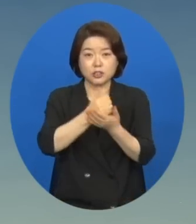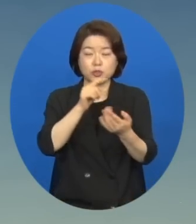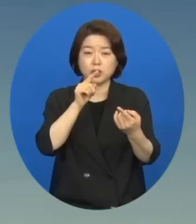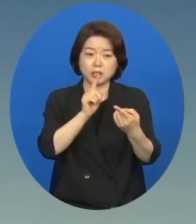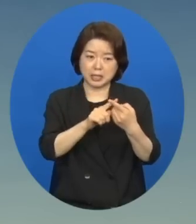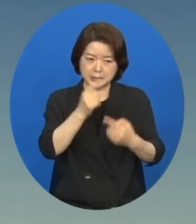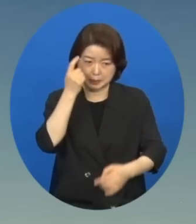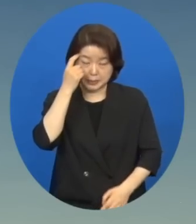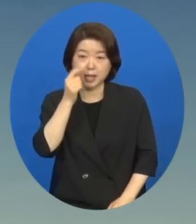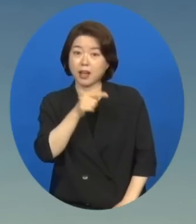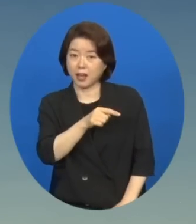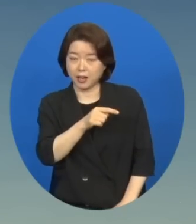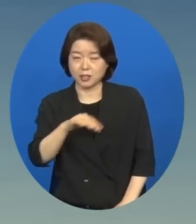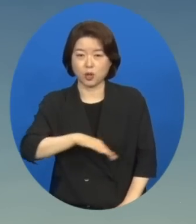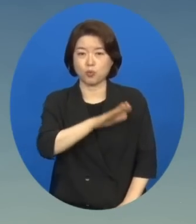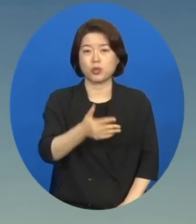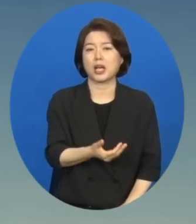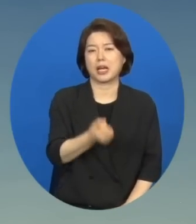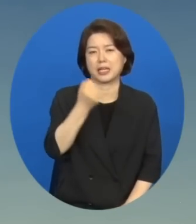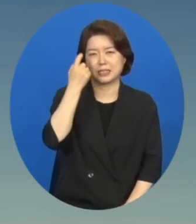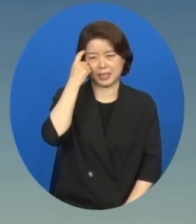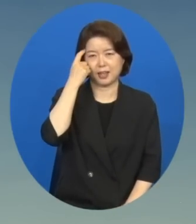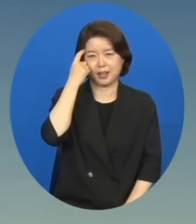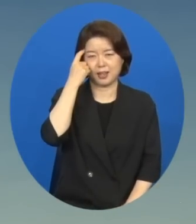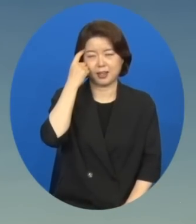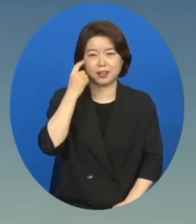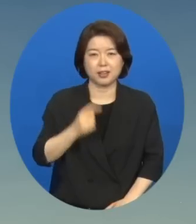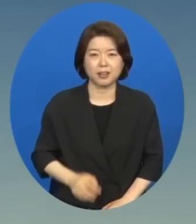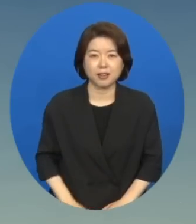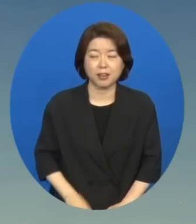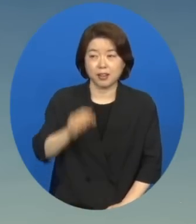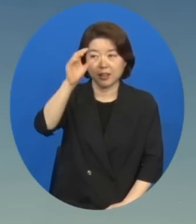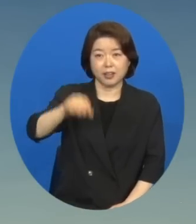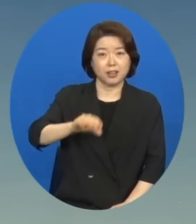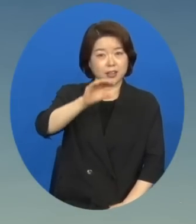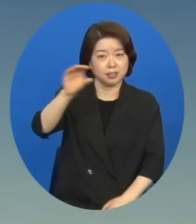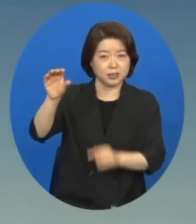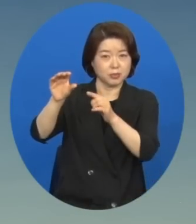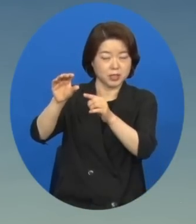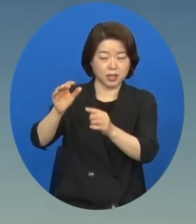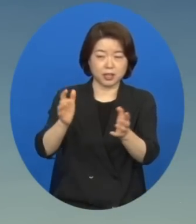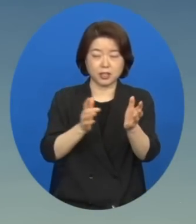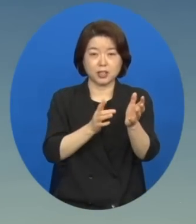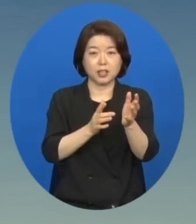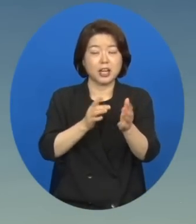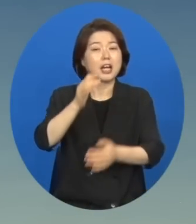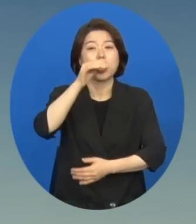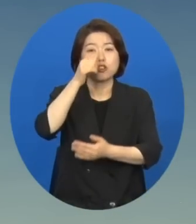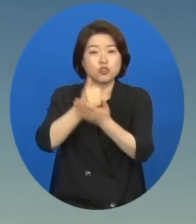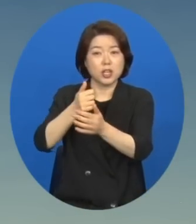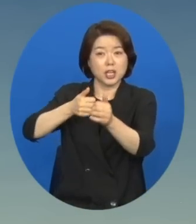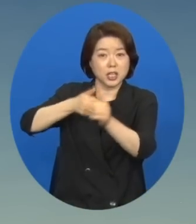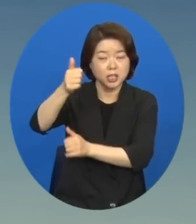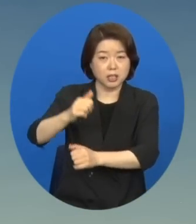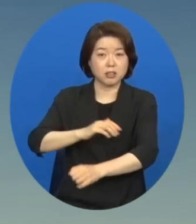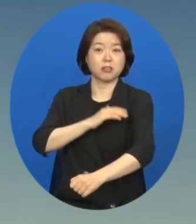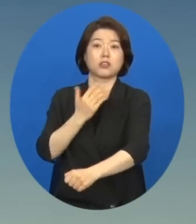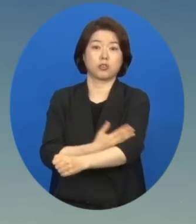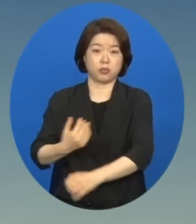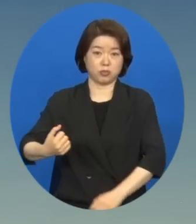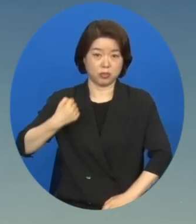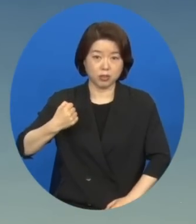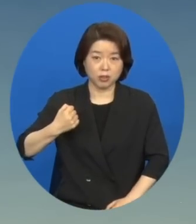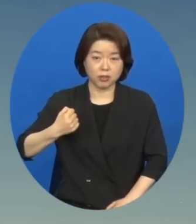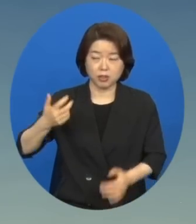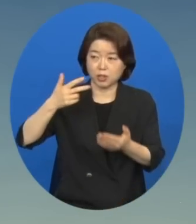접근할 때 우리가 갖고 있는 생각이에요. 십자가는 죄를 이기는 능력이다.